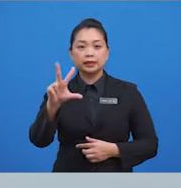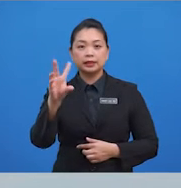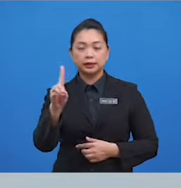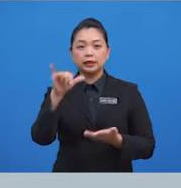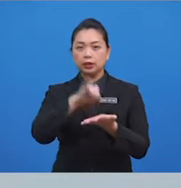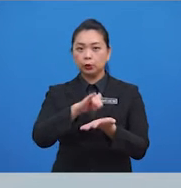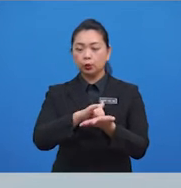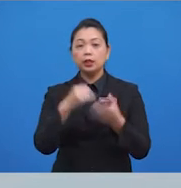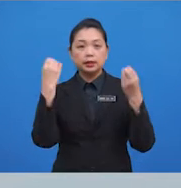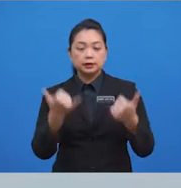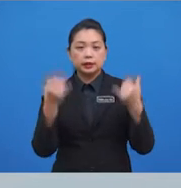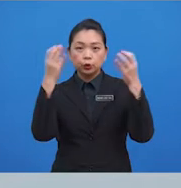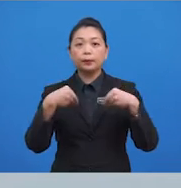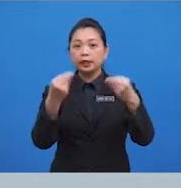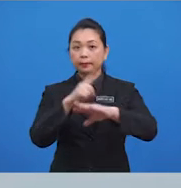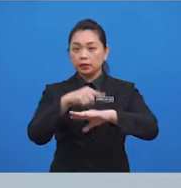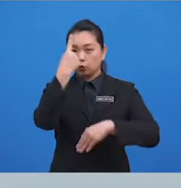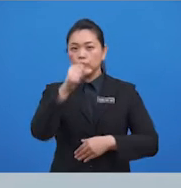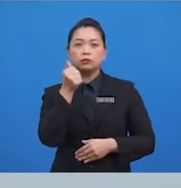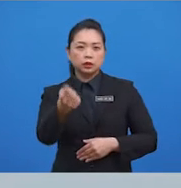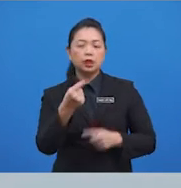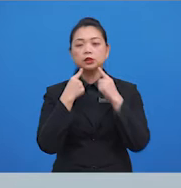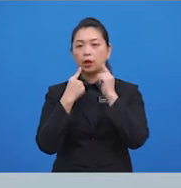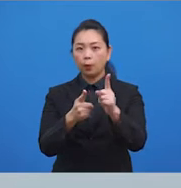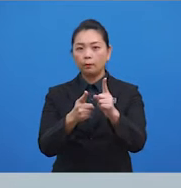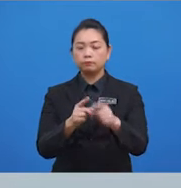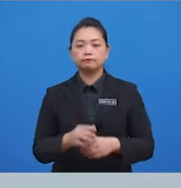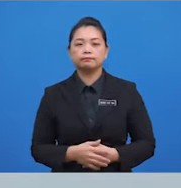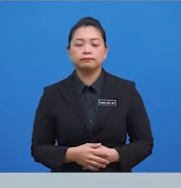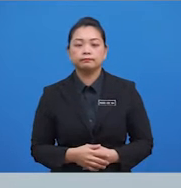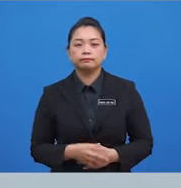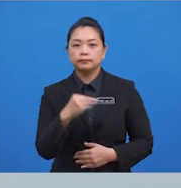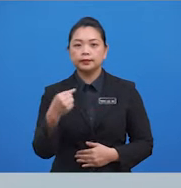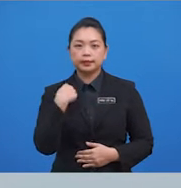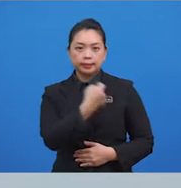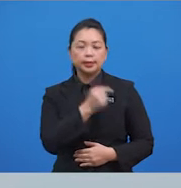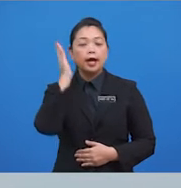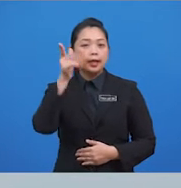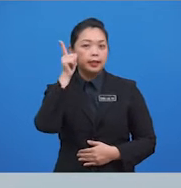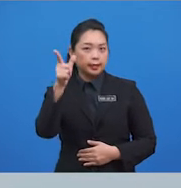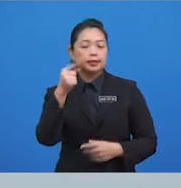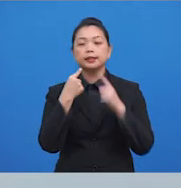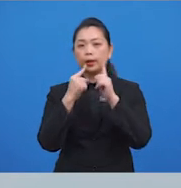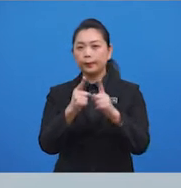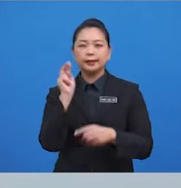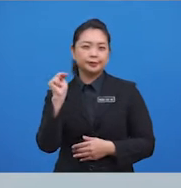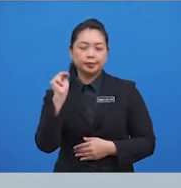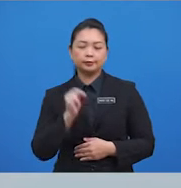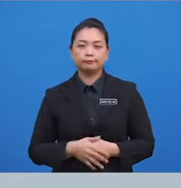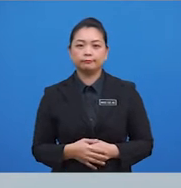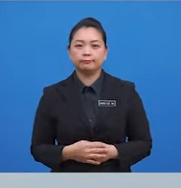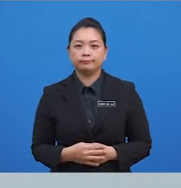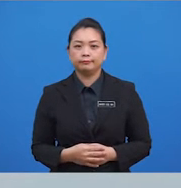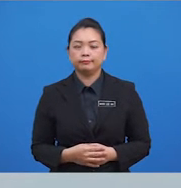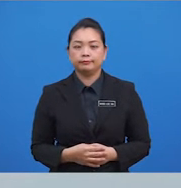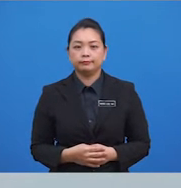Sekarang, cikgu akan beri masa kepada anda untuk menjawab soalan ini dan kita akan lihat jawapannya nanti.